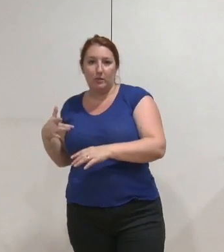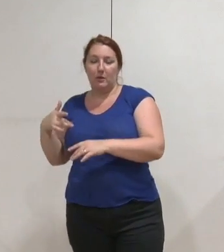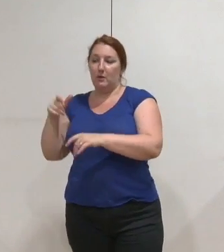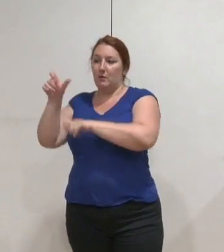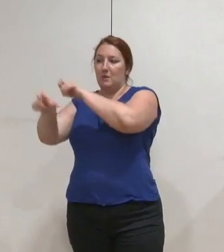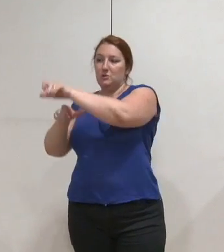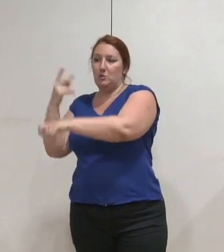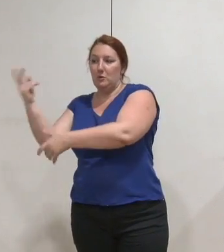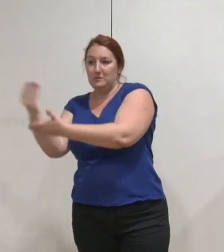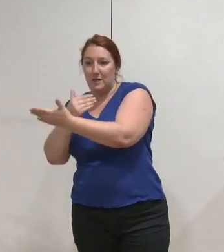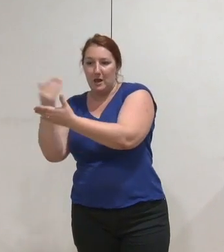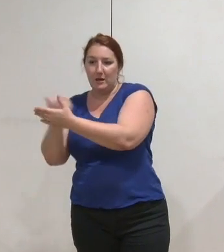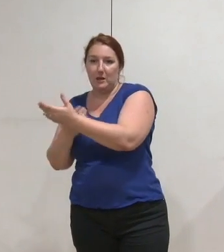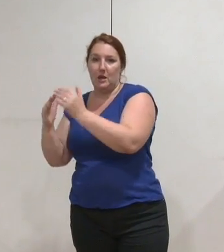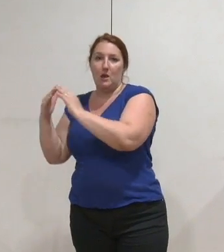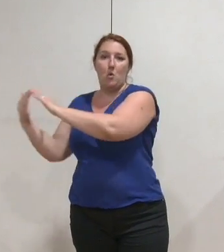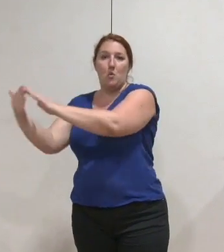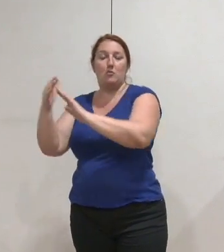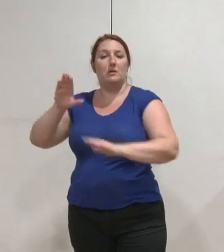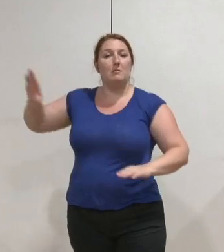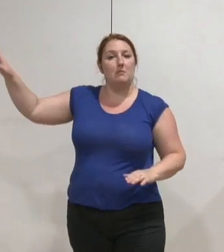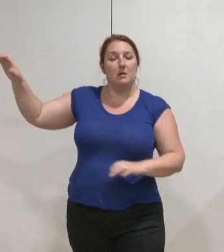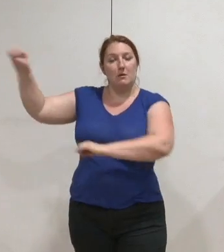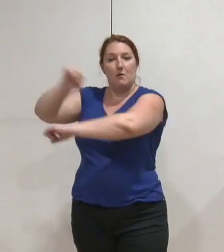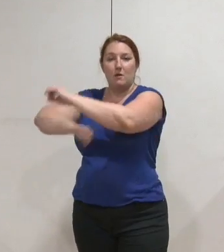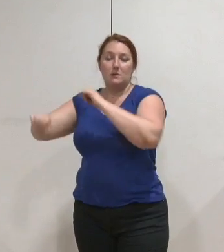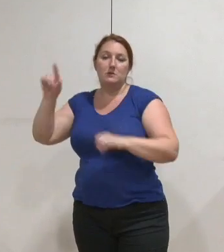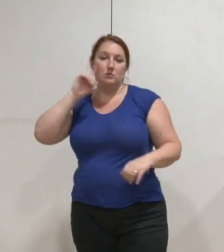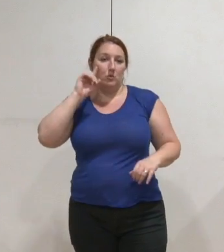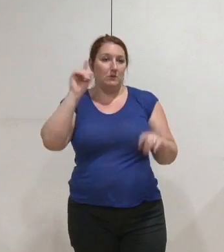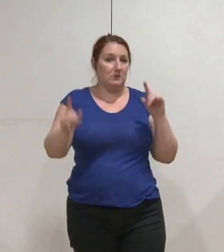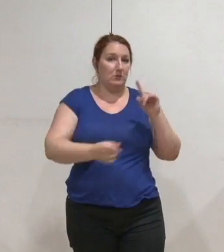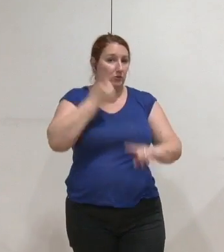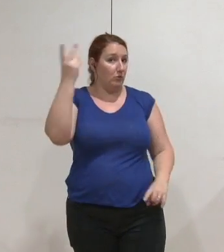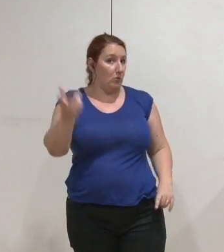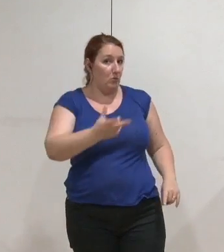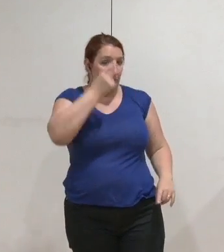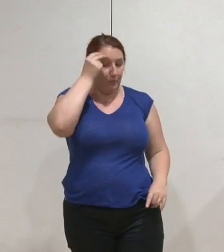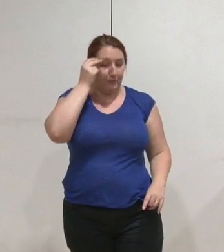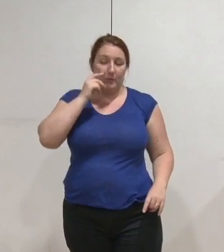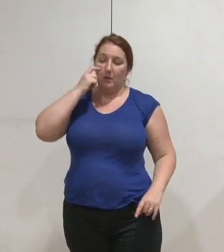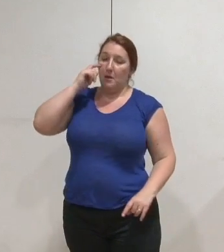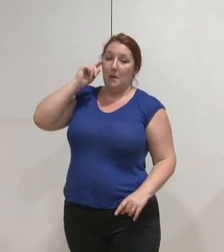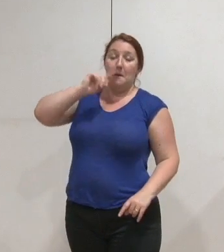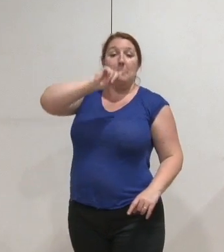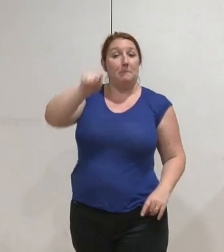personnel communautaire parce que faut bien comprendre une chose c'est que certes la Métro déduira de ce qu'elle